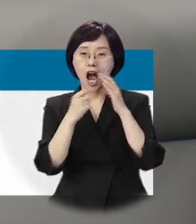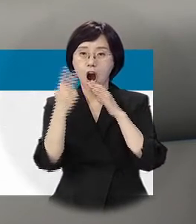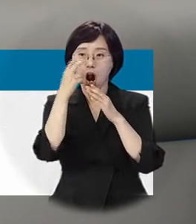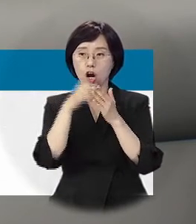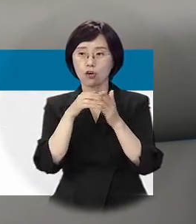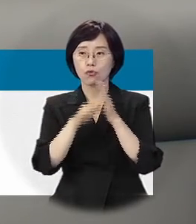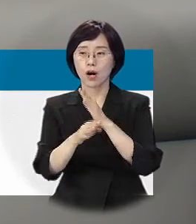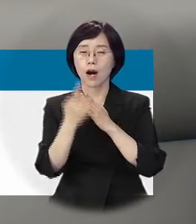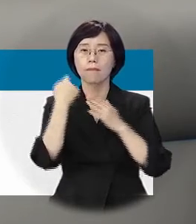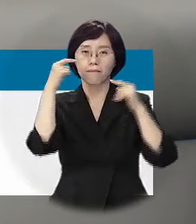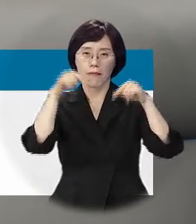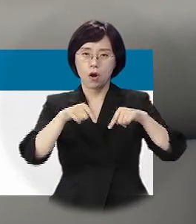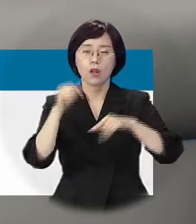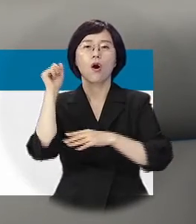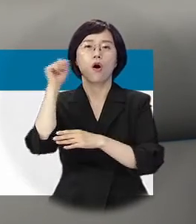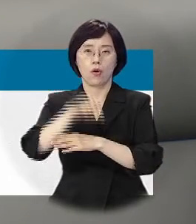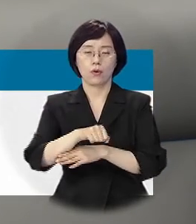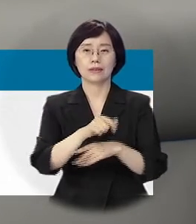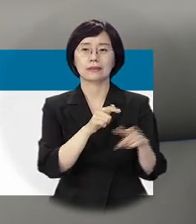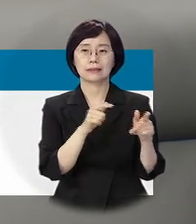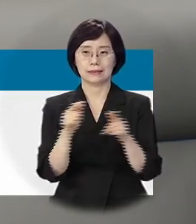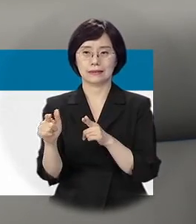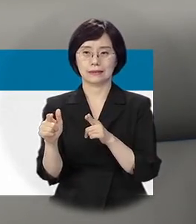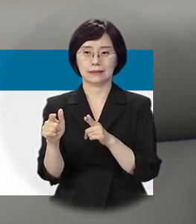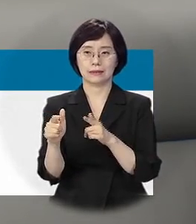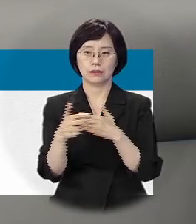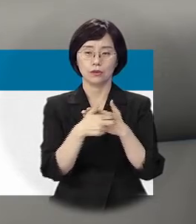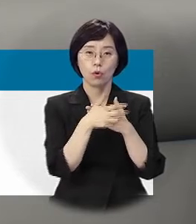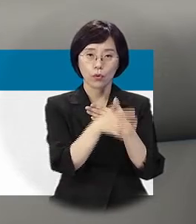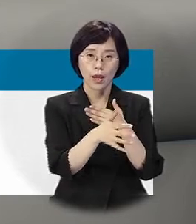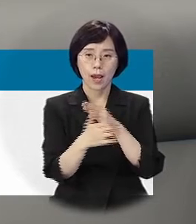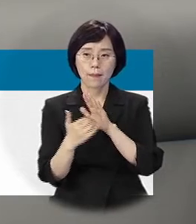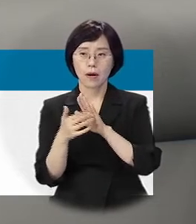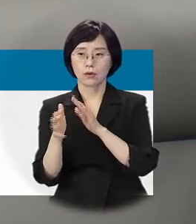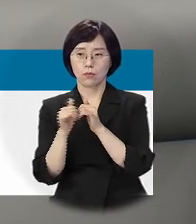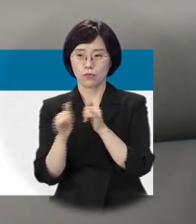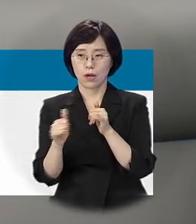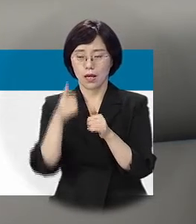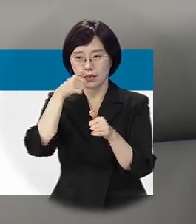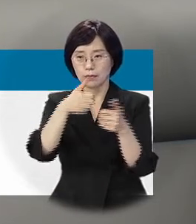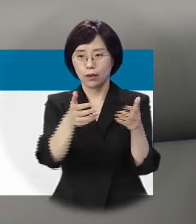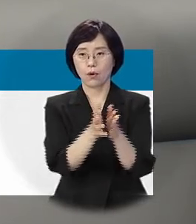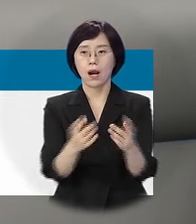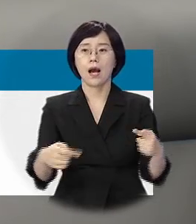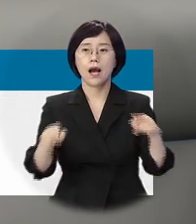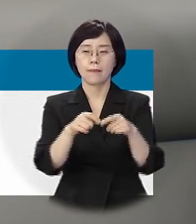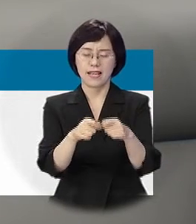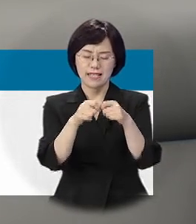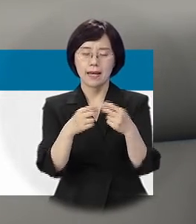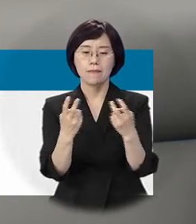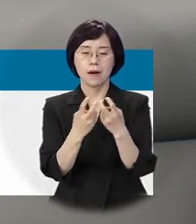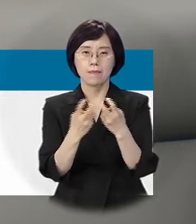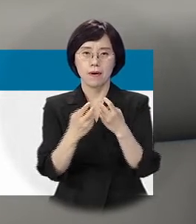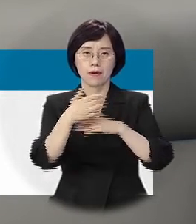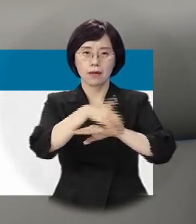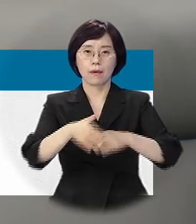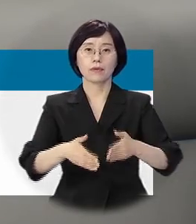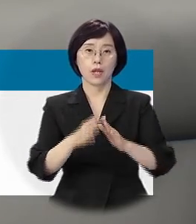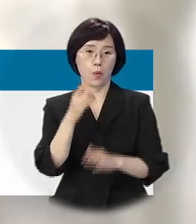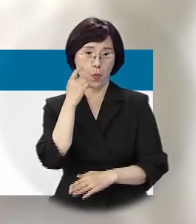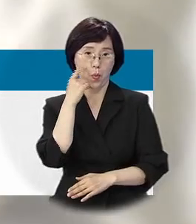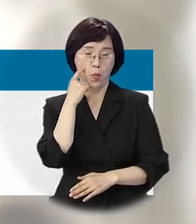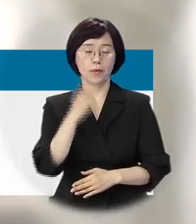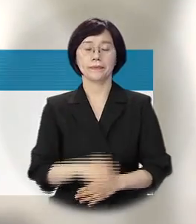5 연애를 해용 한다든지 어유 계화도 방면 동문과 자 문장과 함께 생생한 강한 을